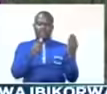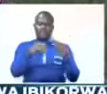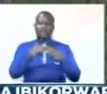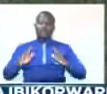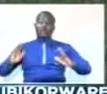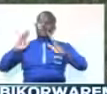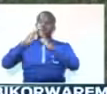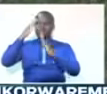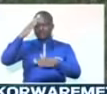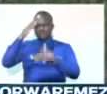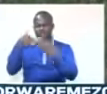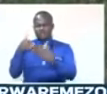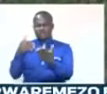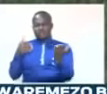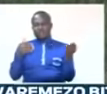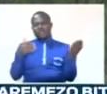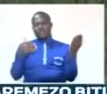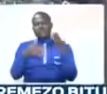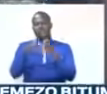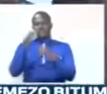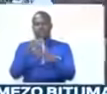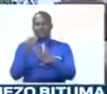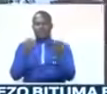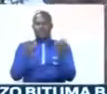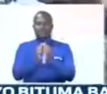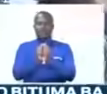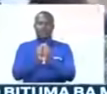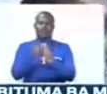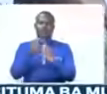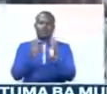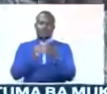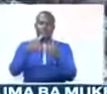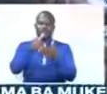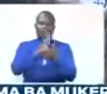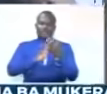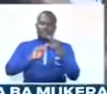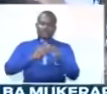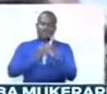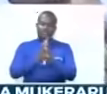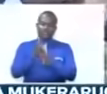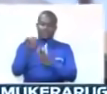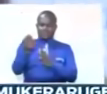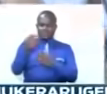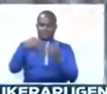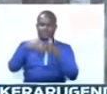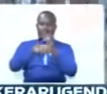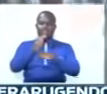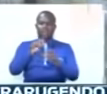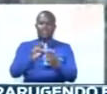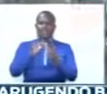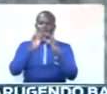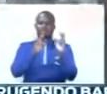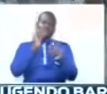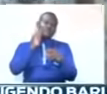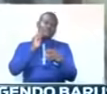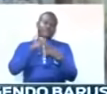wacu ukamenyekana ukubakwa hagataho ariko hari amwe mu batangiye gushora imari mu bikorwa bidasanzwe bimenyerewe